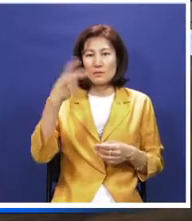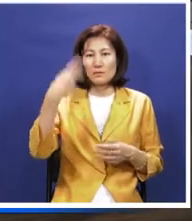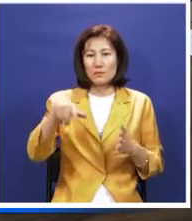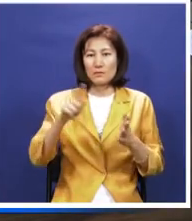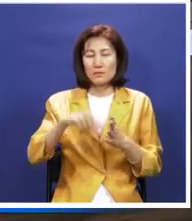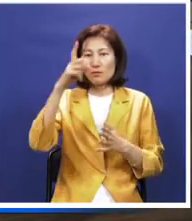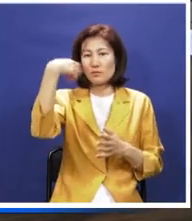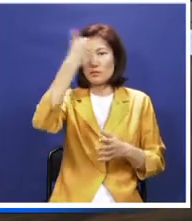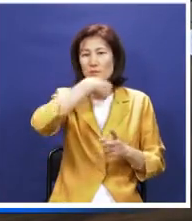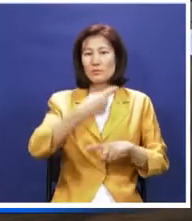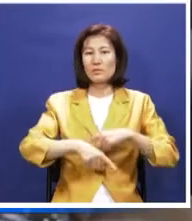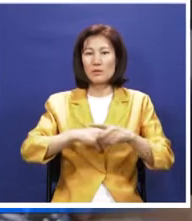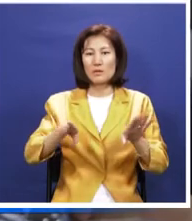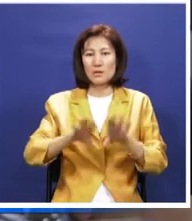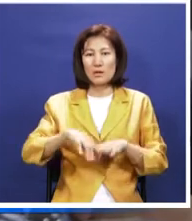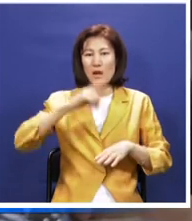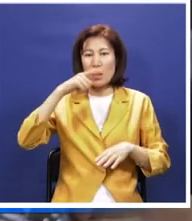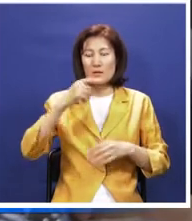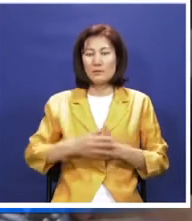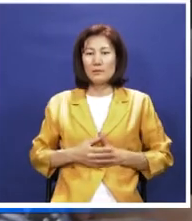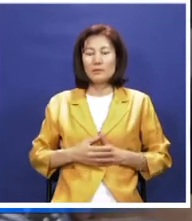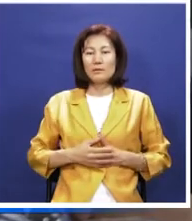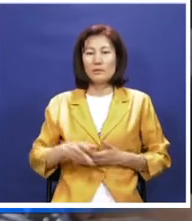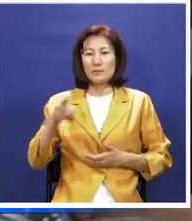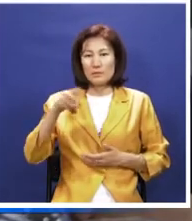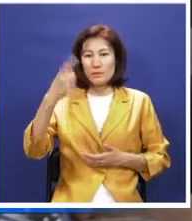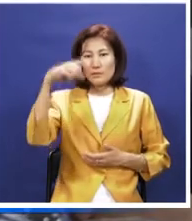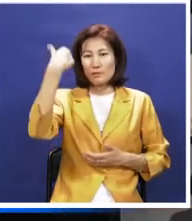2027 жылға дейін ақ жететінін айтты. Сол себептен